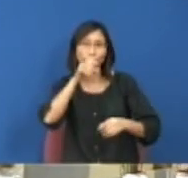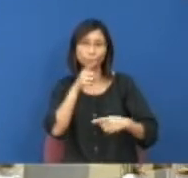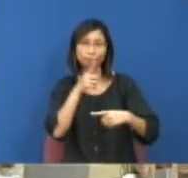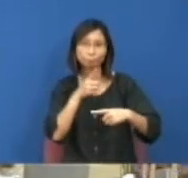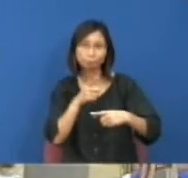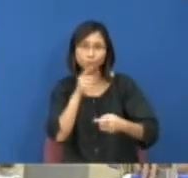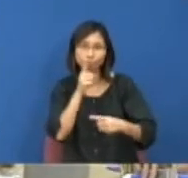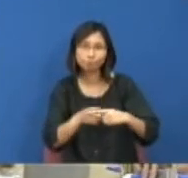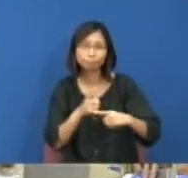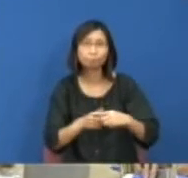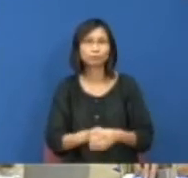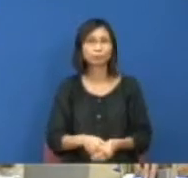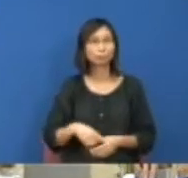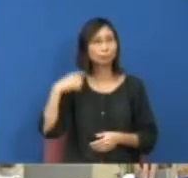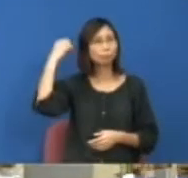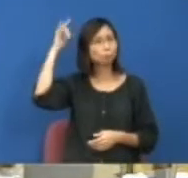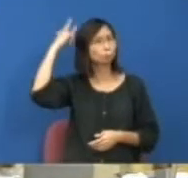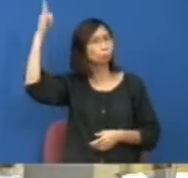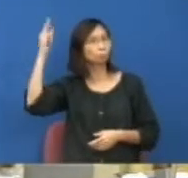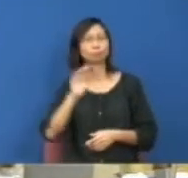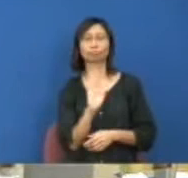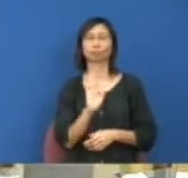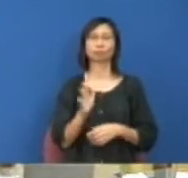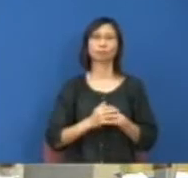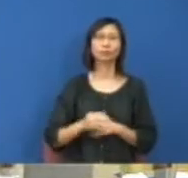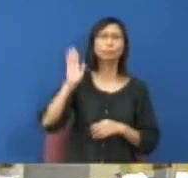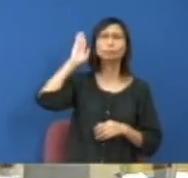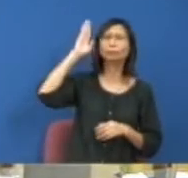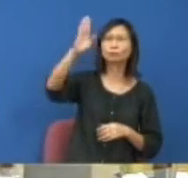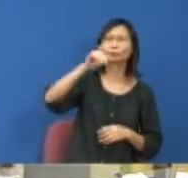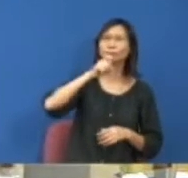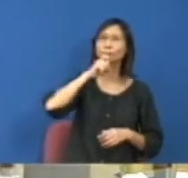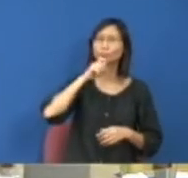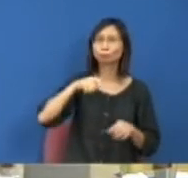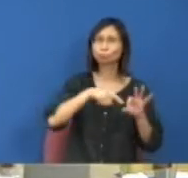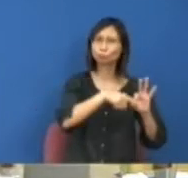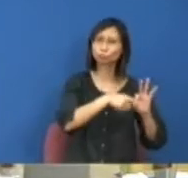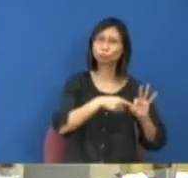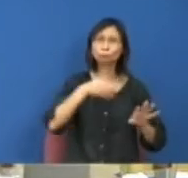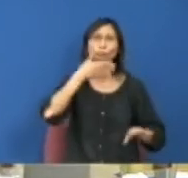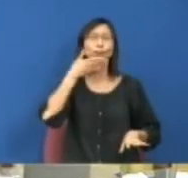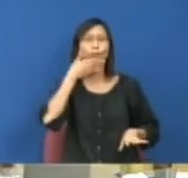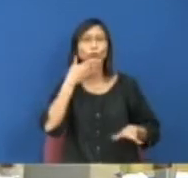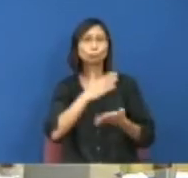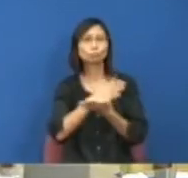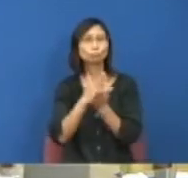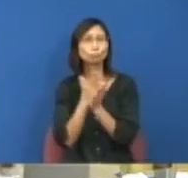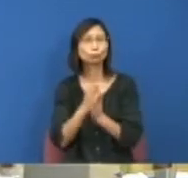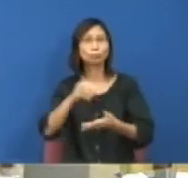是什麼幻想。將來有一天，窮人、貧民、失業青年對抗香港政府及用勇武開